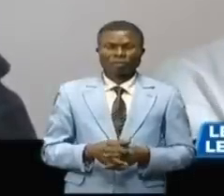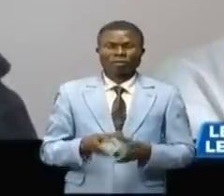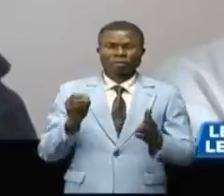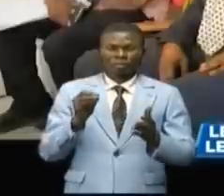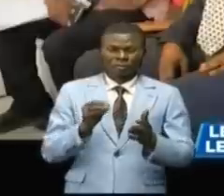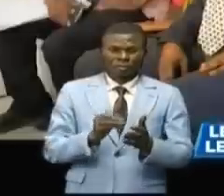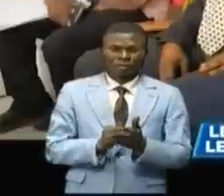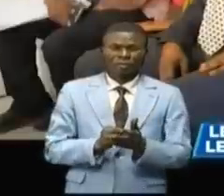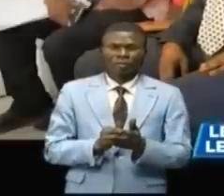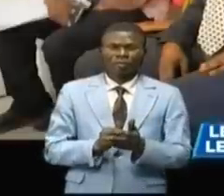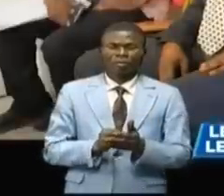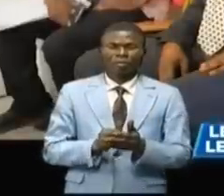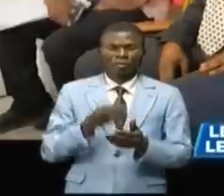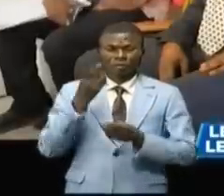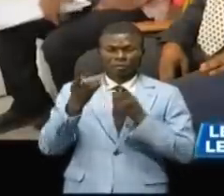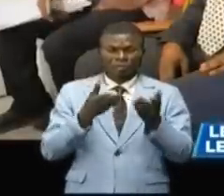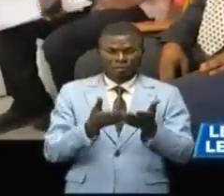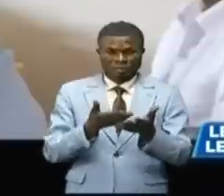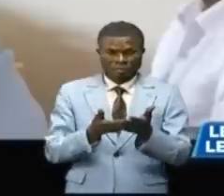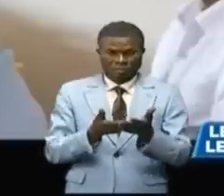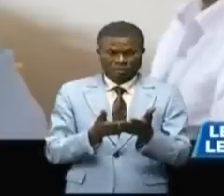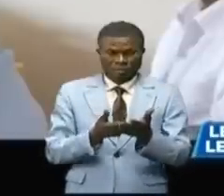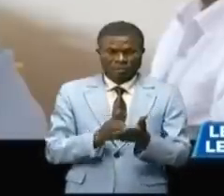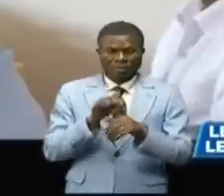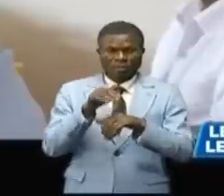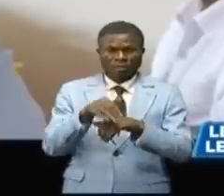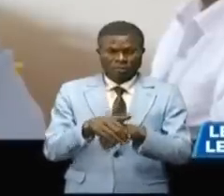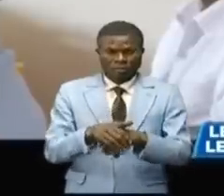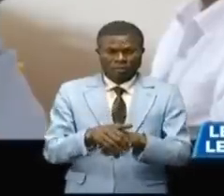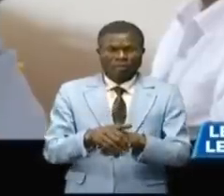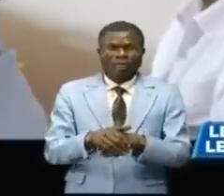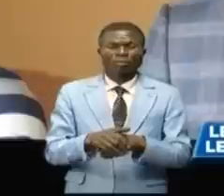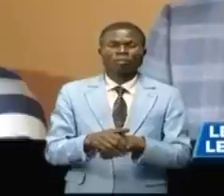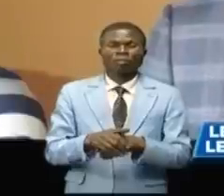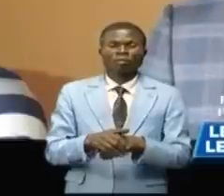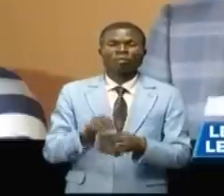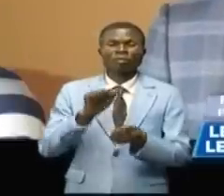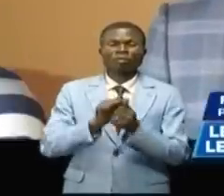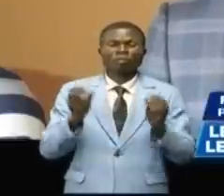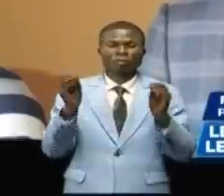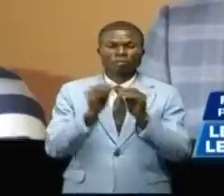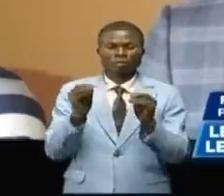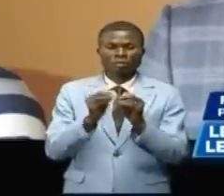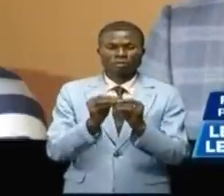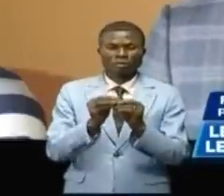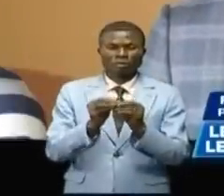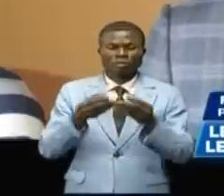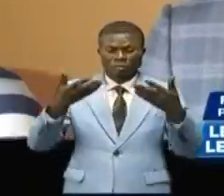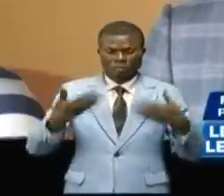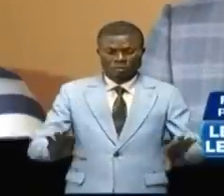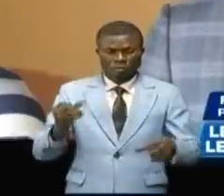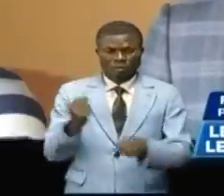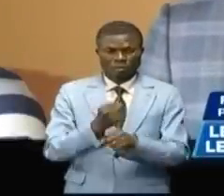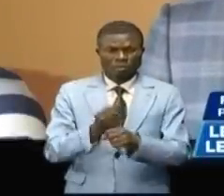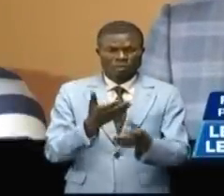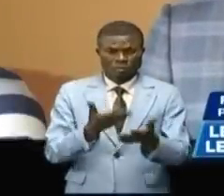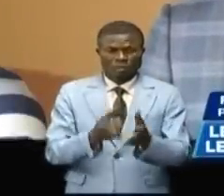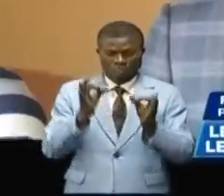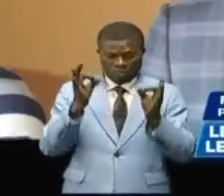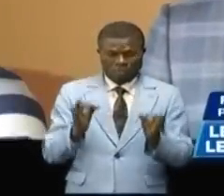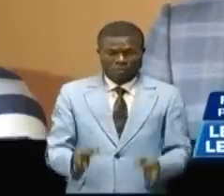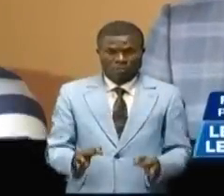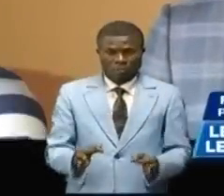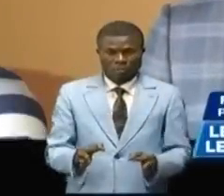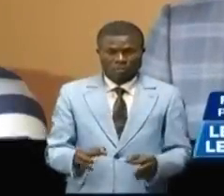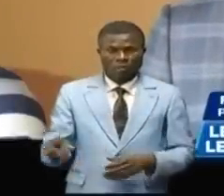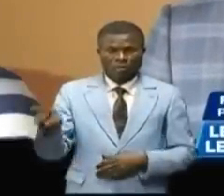ton pour exiger une solution rapide. La commission s'est réunie et a fini les travaux. Mais,